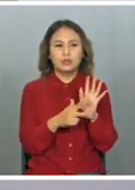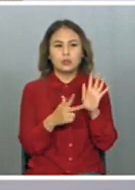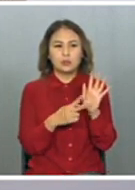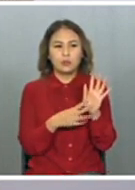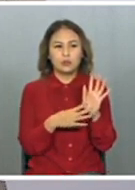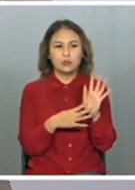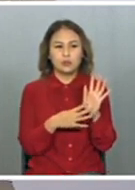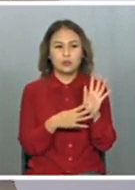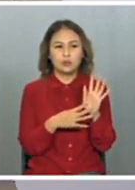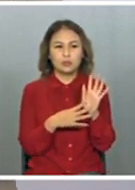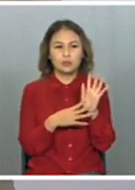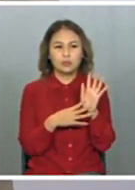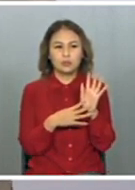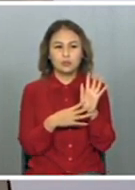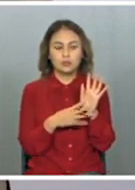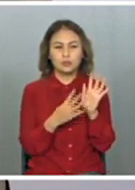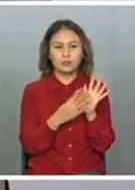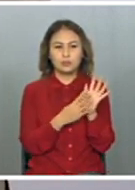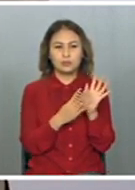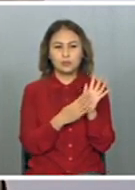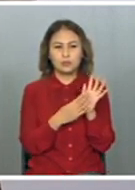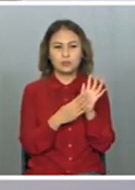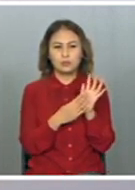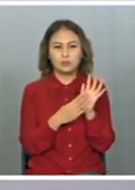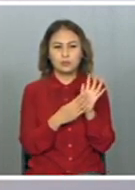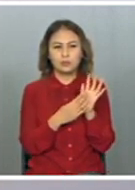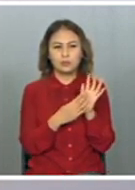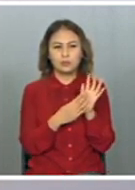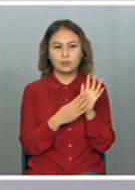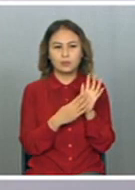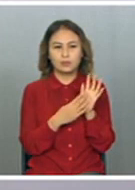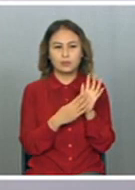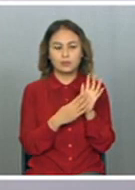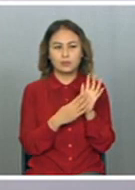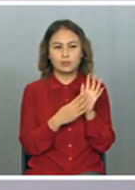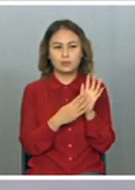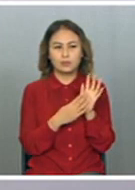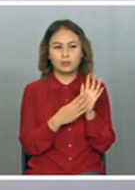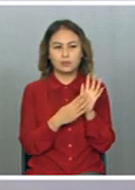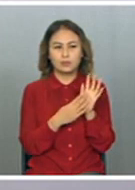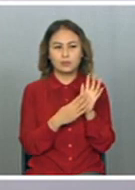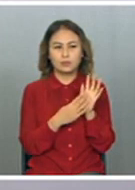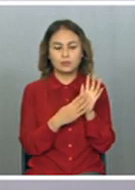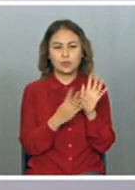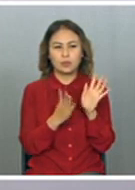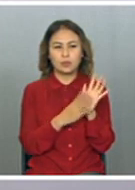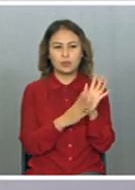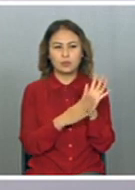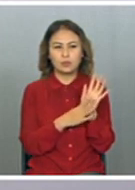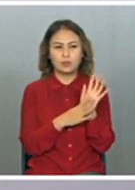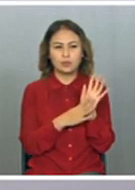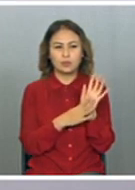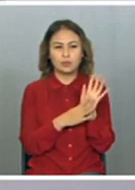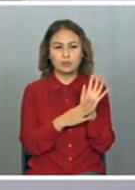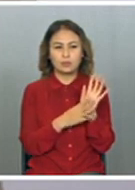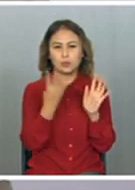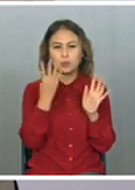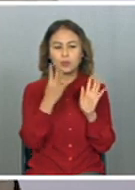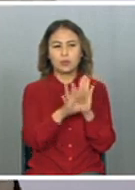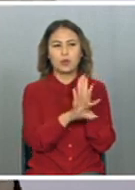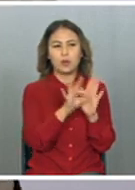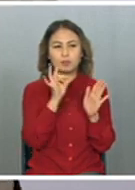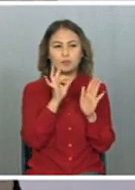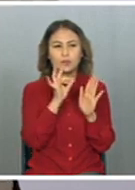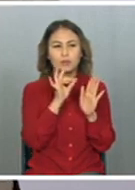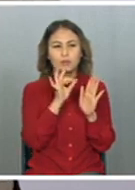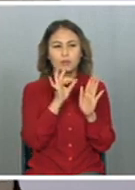8, 9. 9 бірдей бөлікке бөлінген, және 9 бөліктің 1, 2, 3, 4'ін алып тұр.